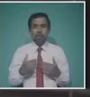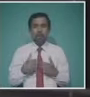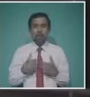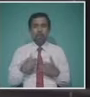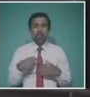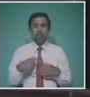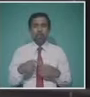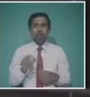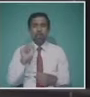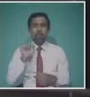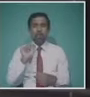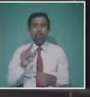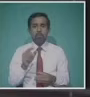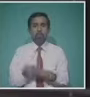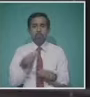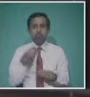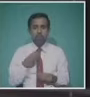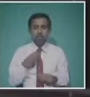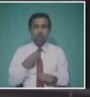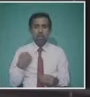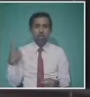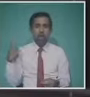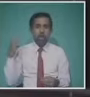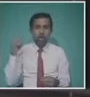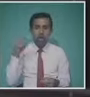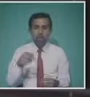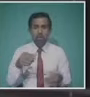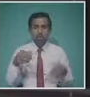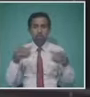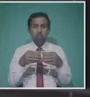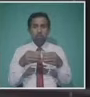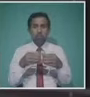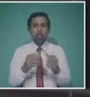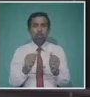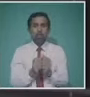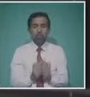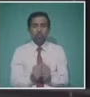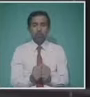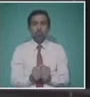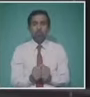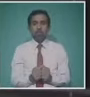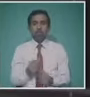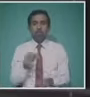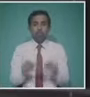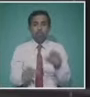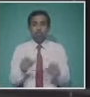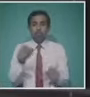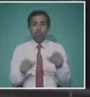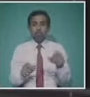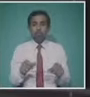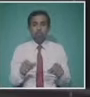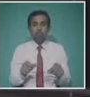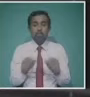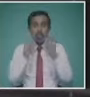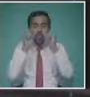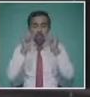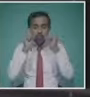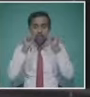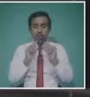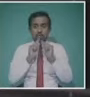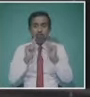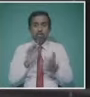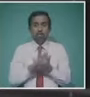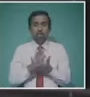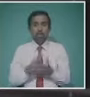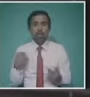nomination dunna. Api aawa pakshe wenuwen weda karamin janathawa danuwat karamin oba